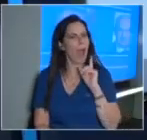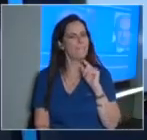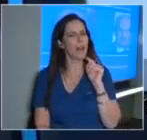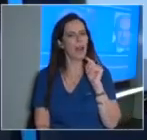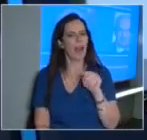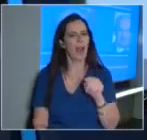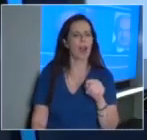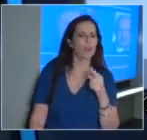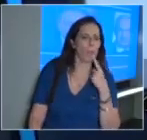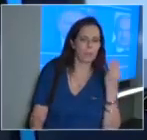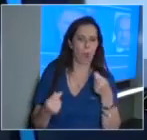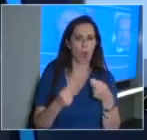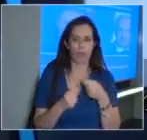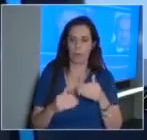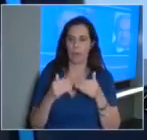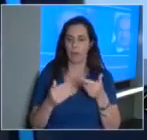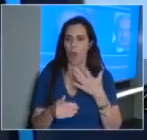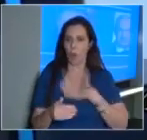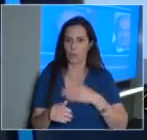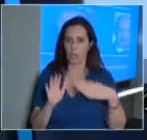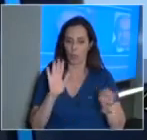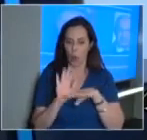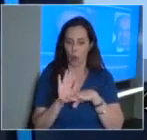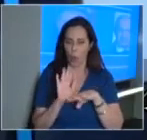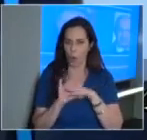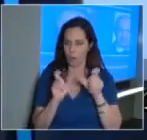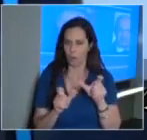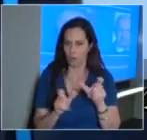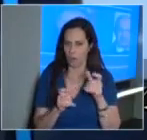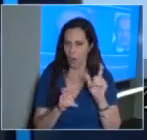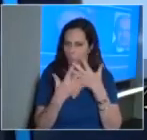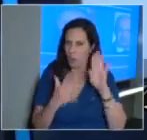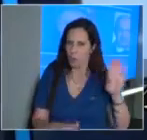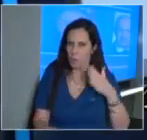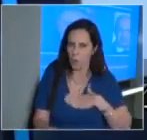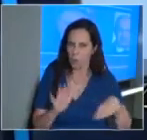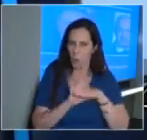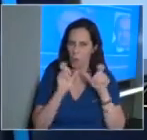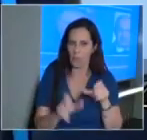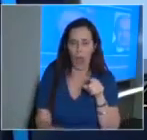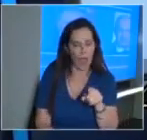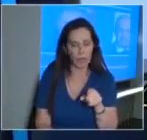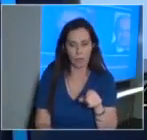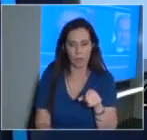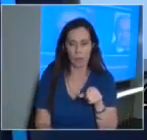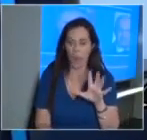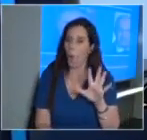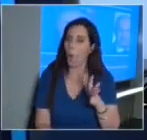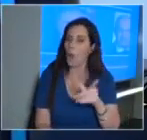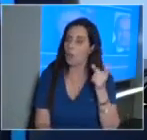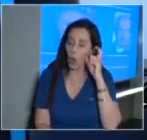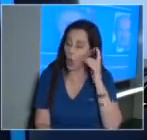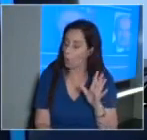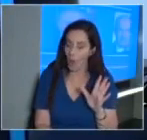זה שקורא את זה, כי אתה מקדם את חוק החסינות, למרות שלא ברור שראש הממשלה רוצה את זה, ואני רוצה לשאול ככה, האם אתה לא חושש, האם אתה